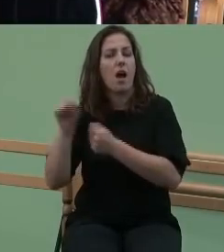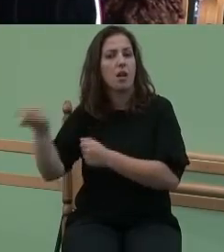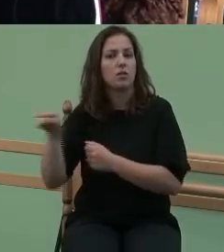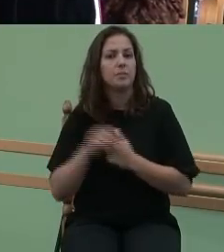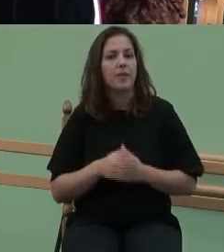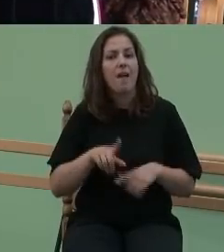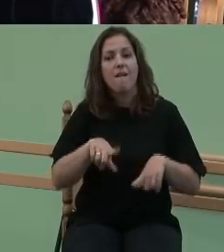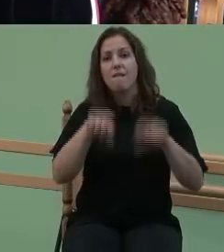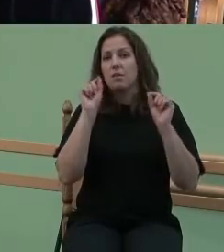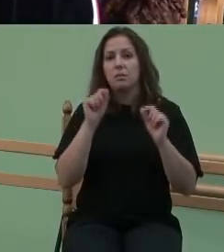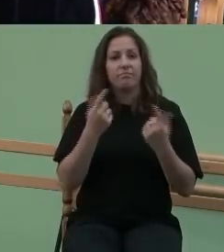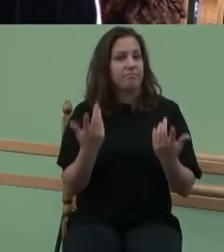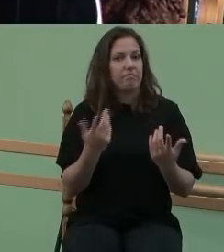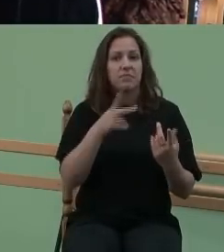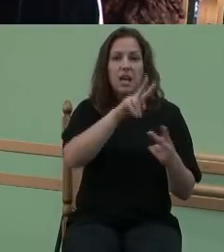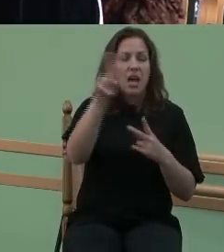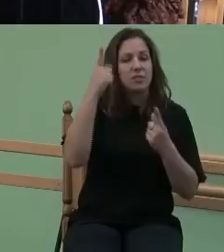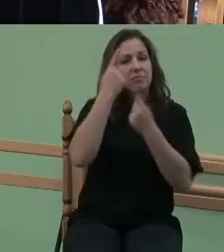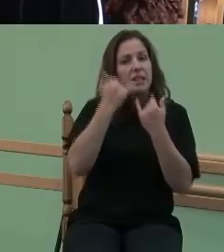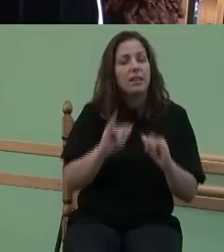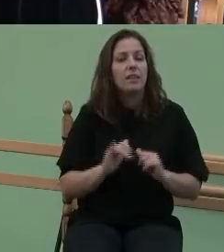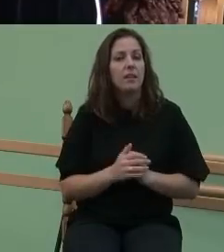Wybór jest oczywiście subiektywny.